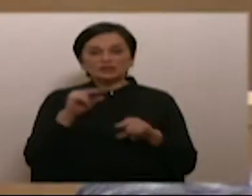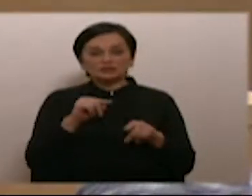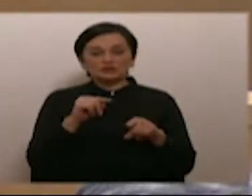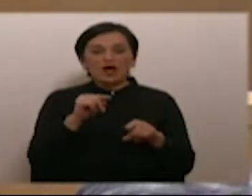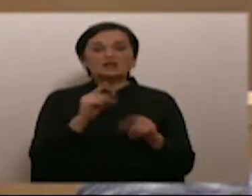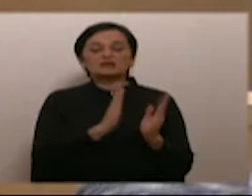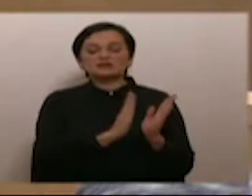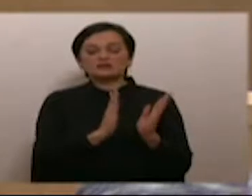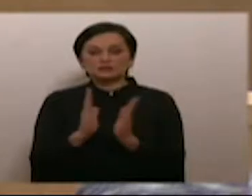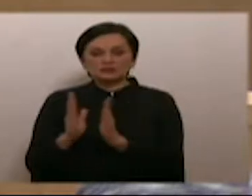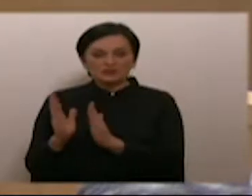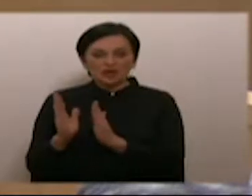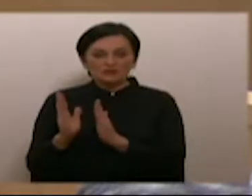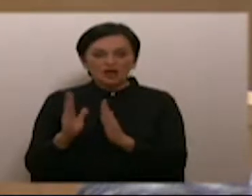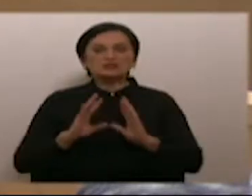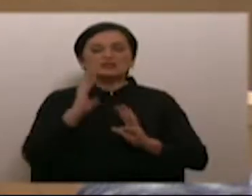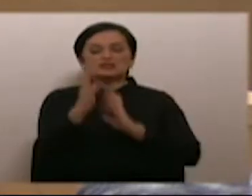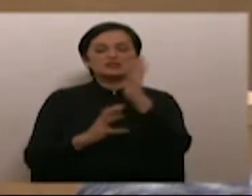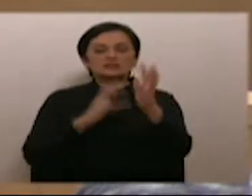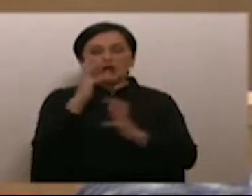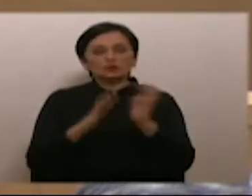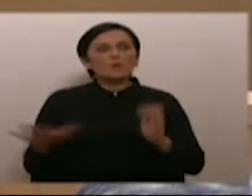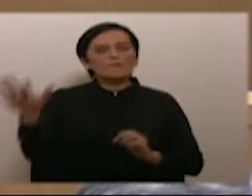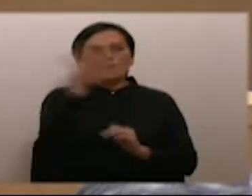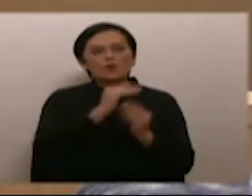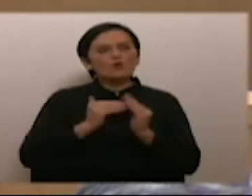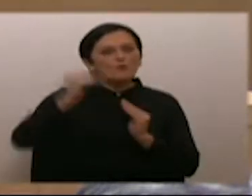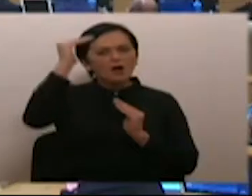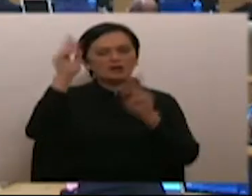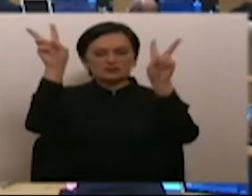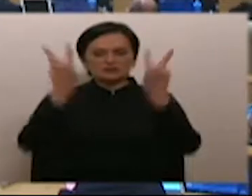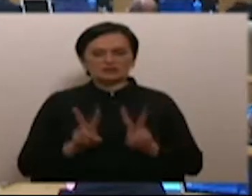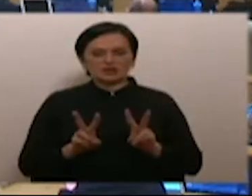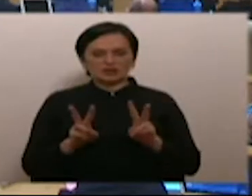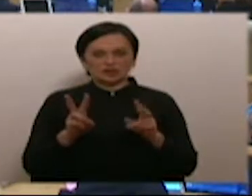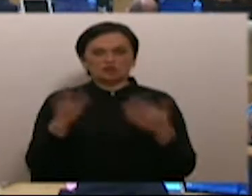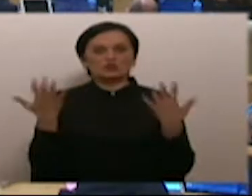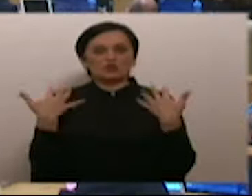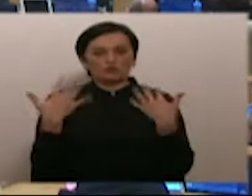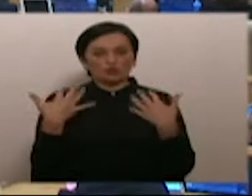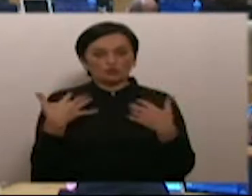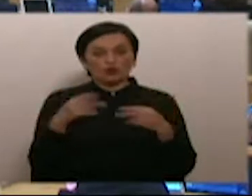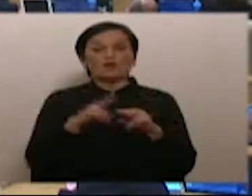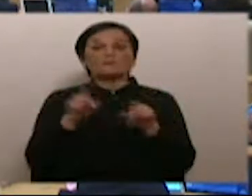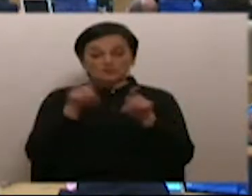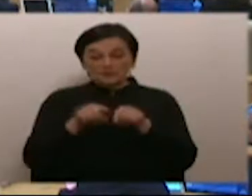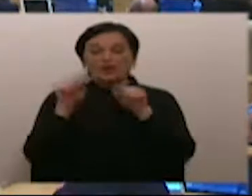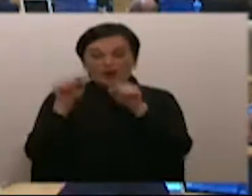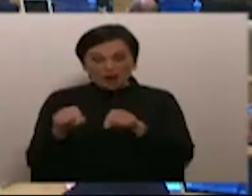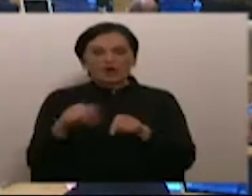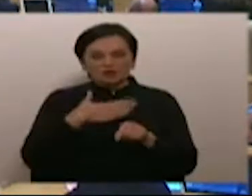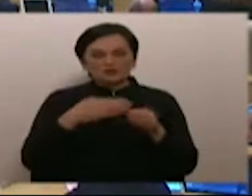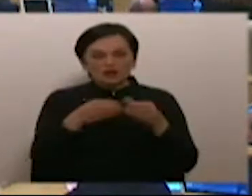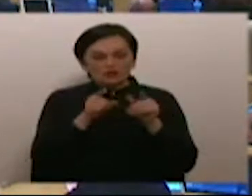წყალტუბოს ქცევას საერთაშორისო მასშტაბის უმაღლესი სტანდარტების კურორტად. აქაც კი შეეცადნენ ჩვენი ოპონენტები,